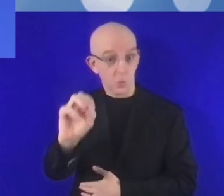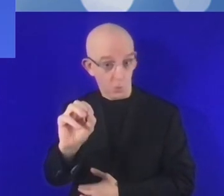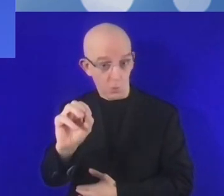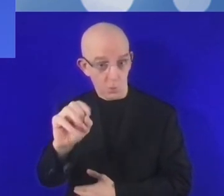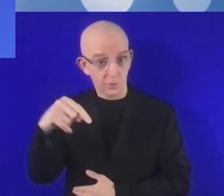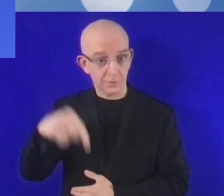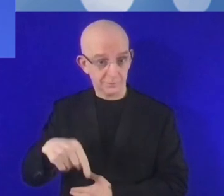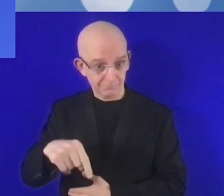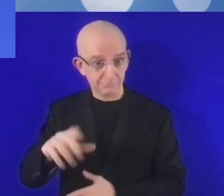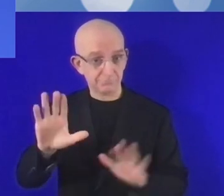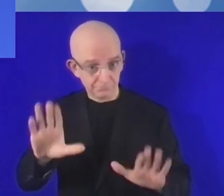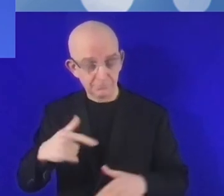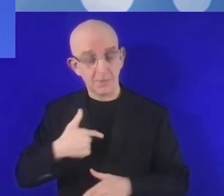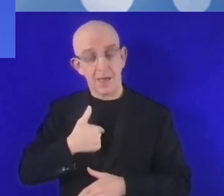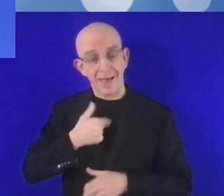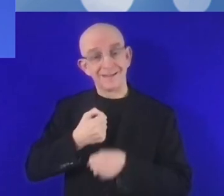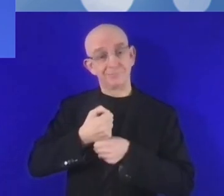Я представляю